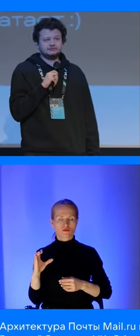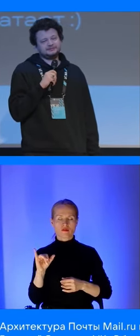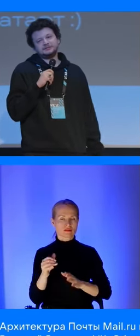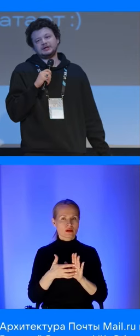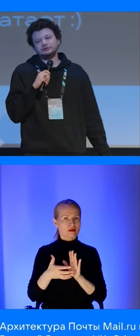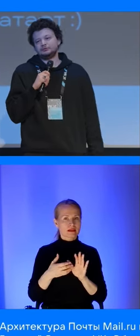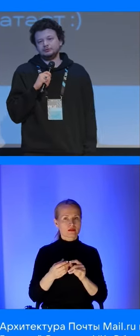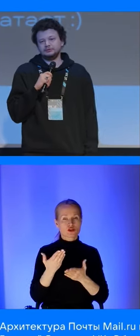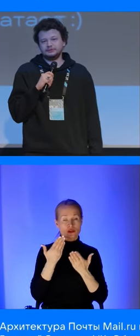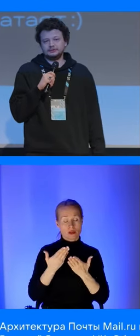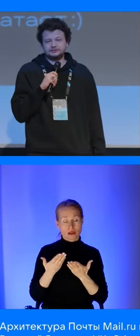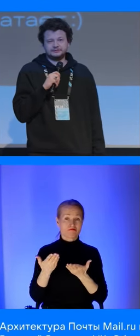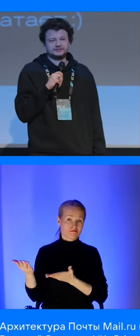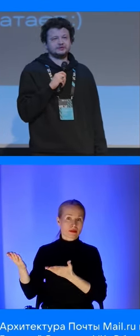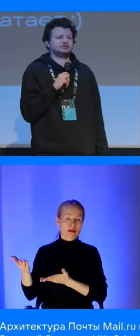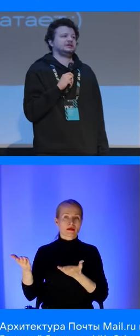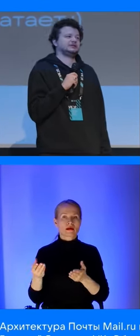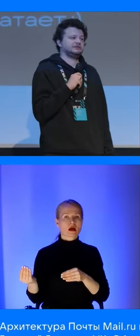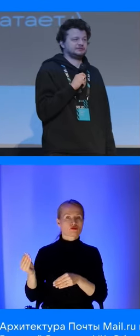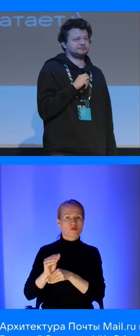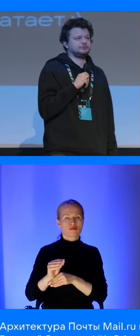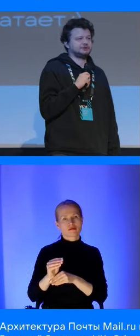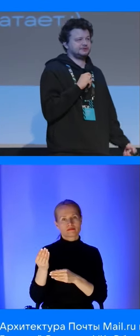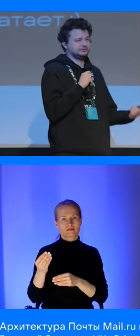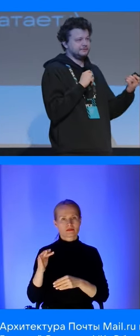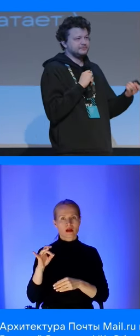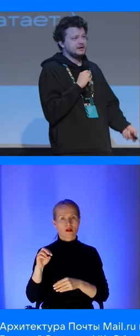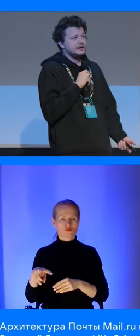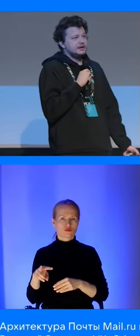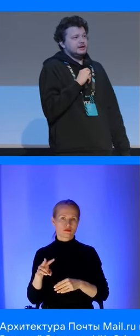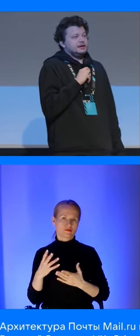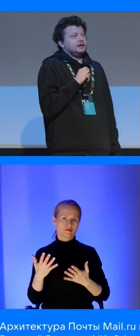чтение, возьмите Tarantul и в качестве кэша это вас полностью спасет.